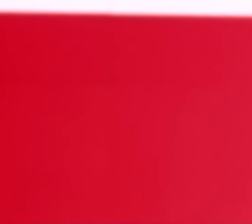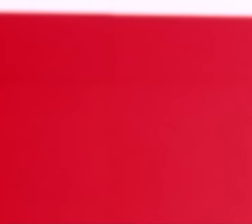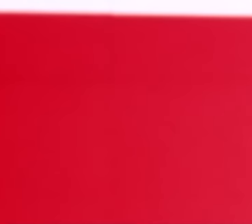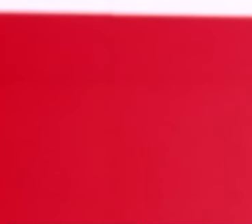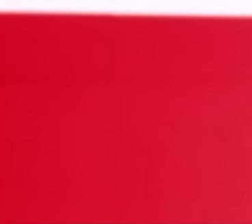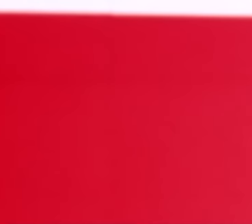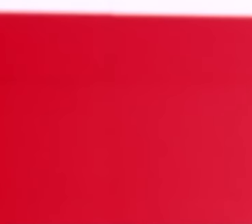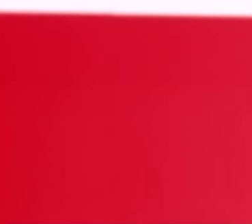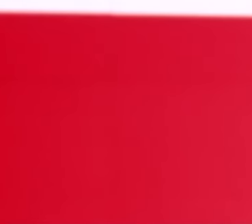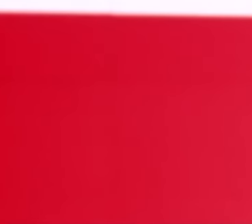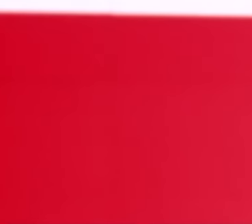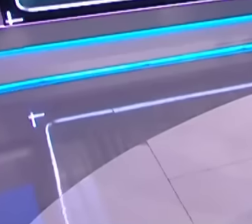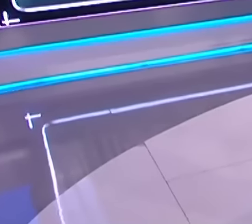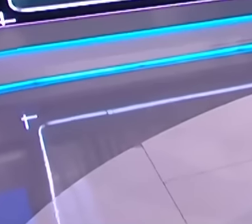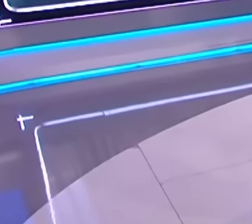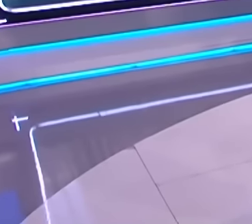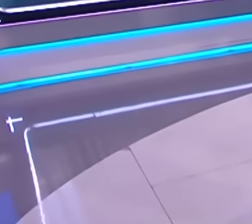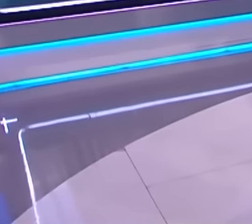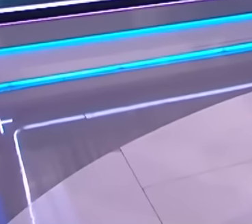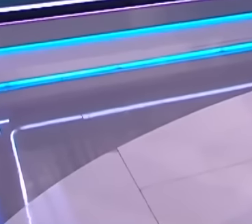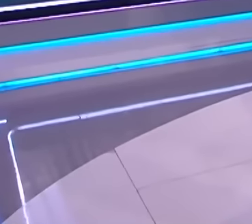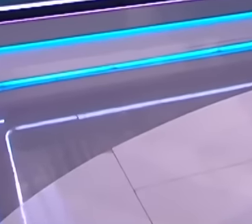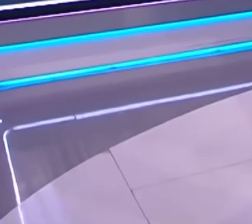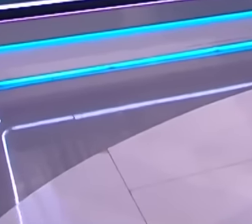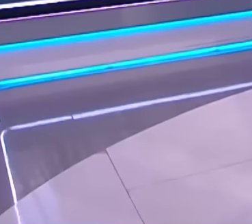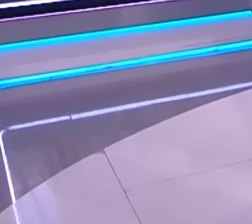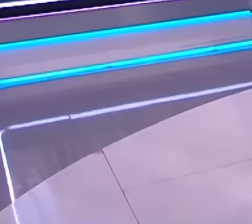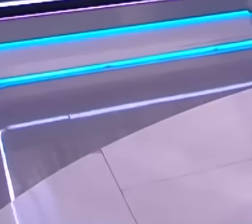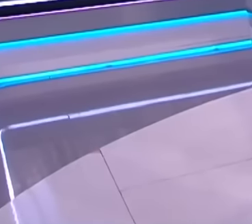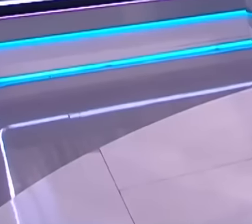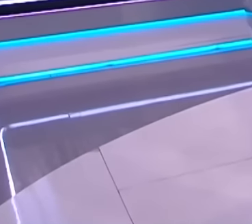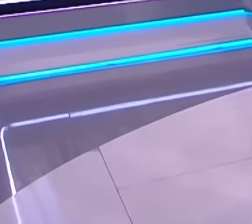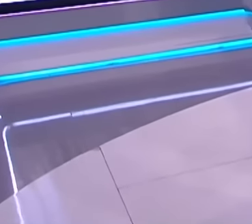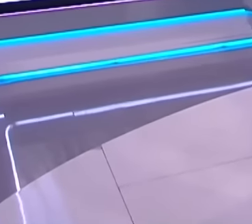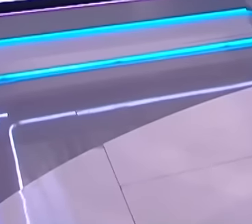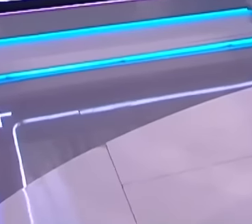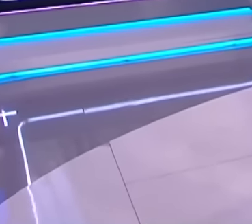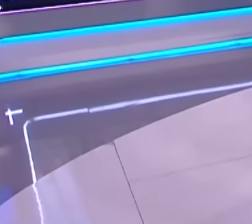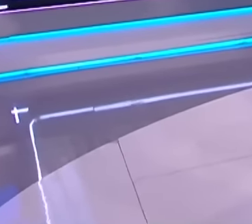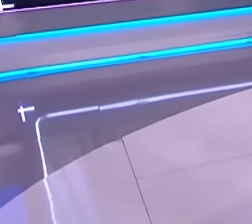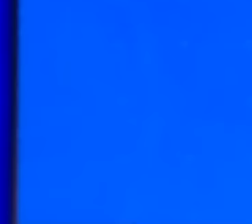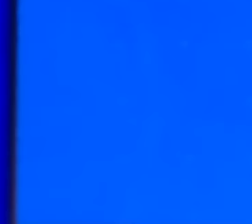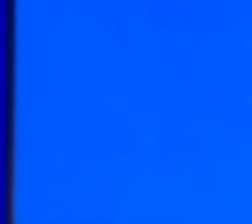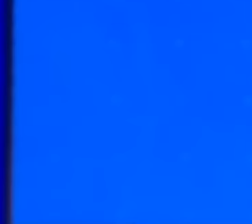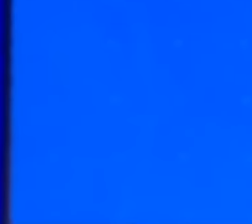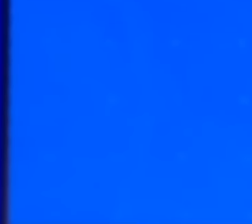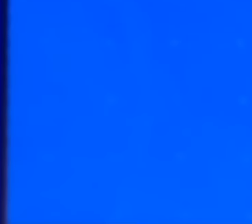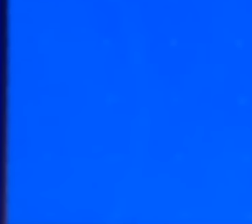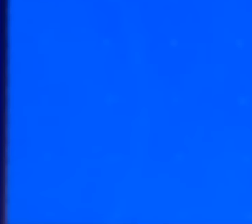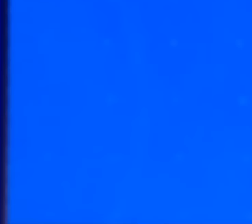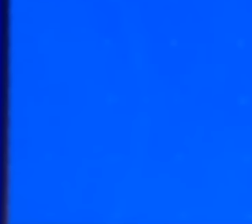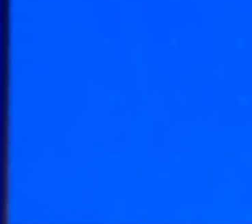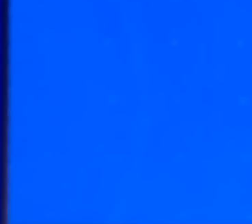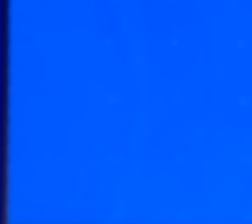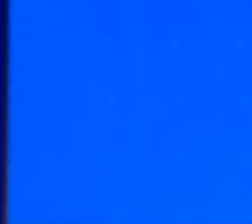γραμματέα κύριε κουτσούμπα σας ευχαριστούμε πολύ για την παρουσία σας στο δελτίο μας σήμερα λίγες ώρες πριν πέσει η αυλαία αυτής της προεκλογικής